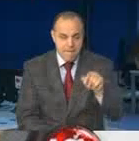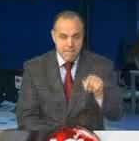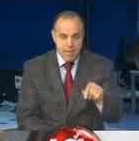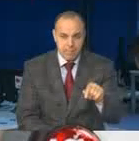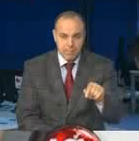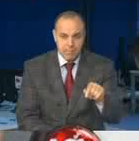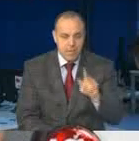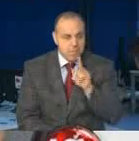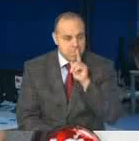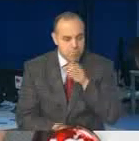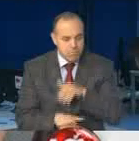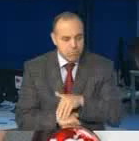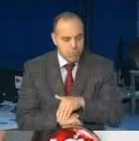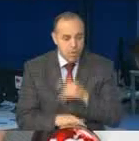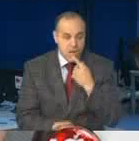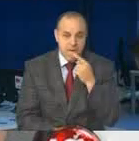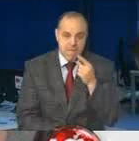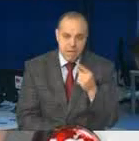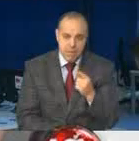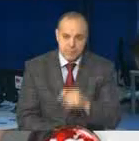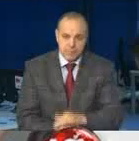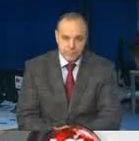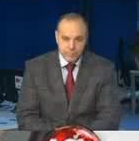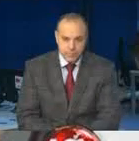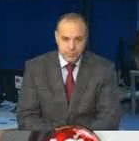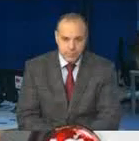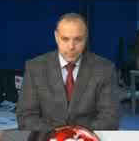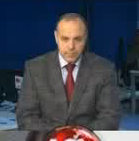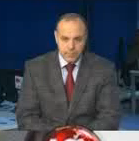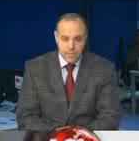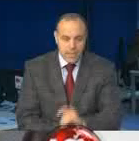يعني صمت وهناك يعني